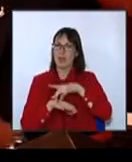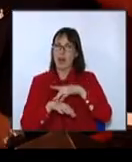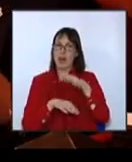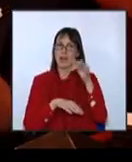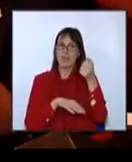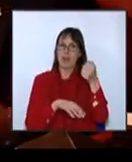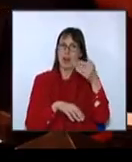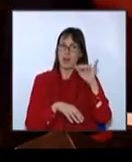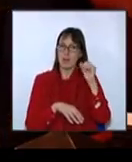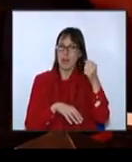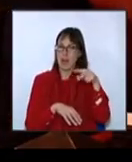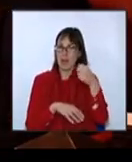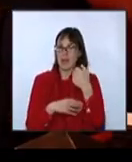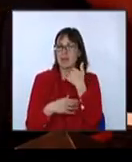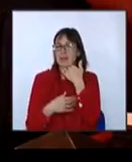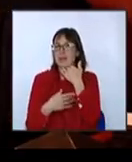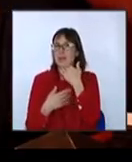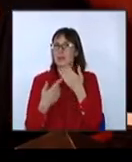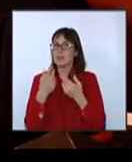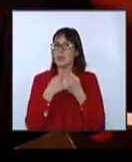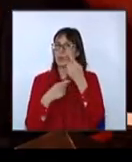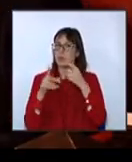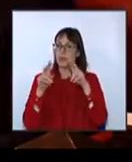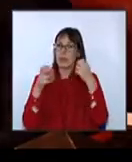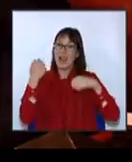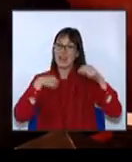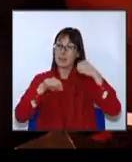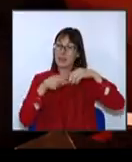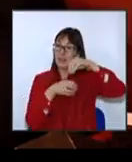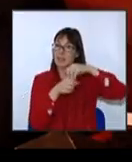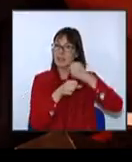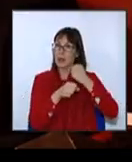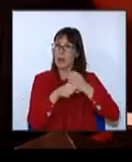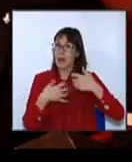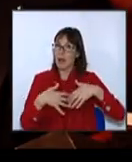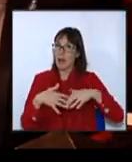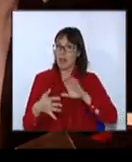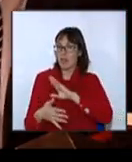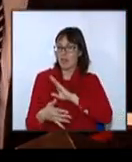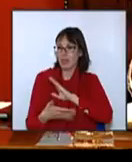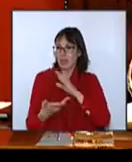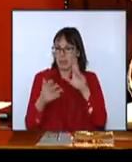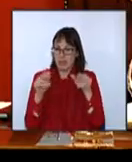a veure quines activitats van fer de ciutat o d'Ajuntament que ens puguin dir per si van aprofitar el dia.